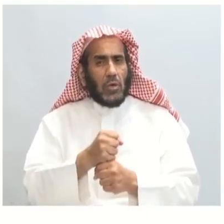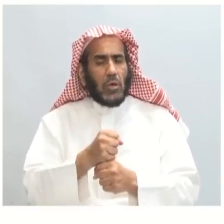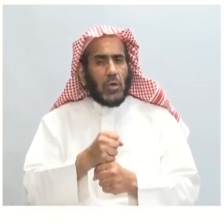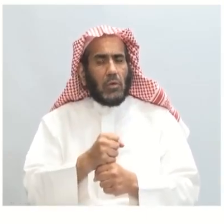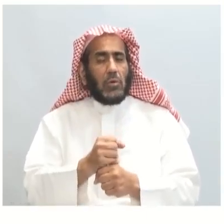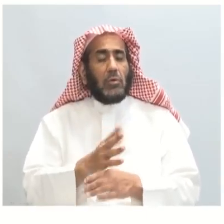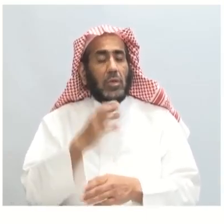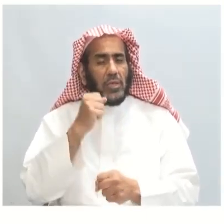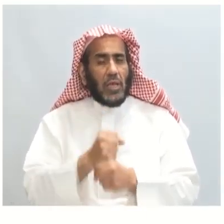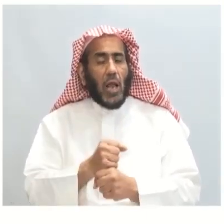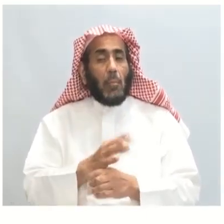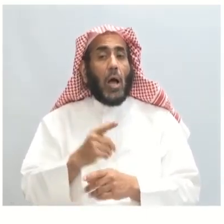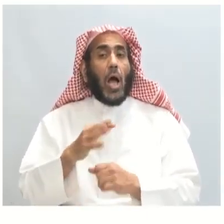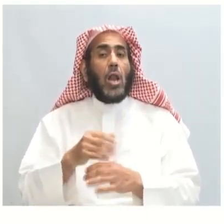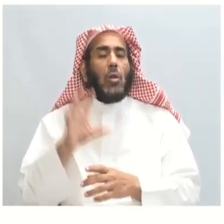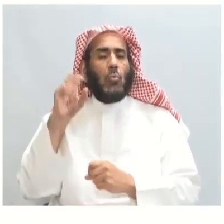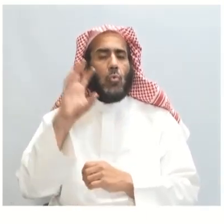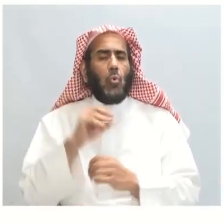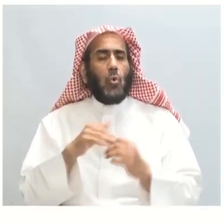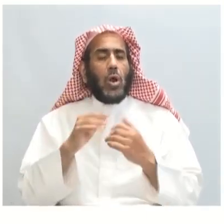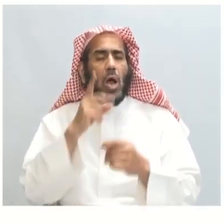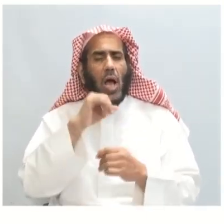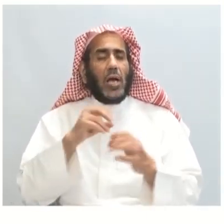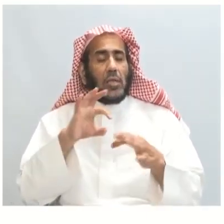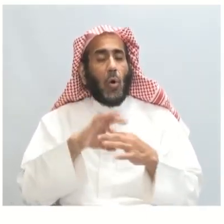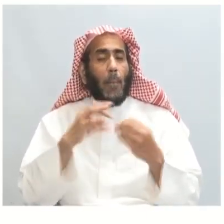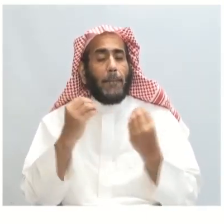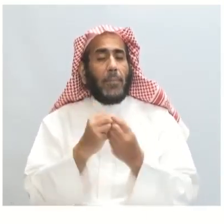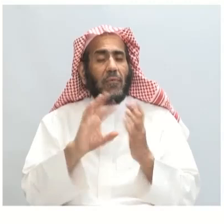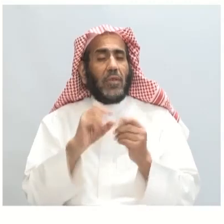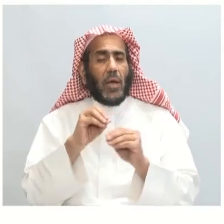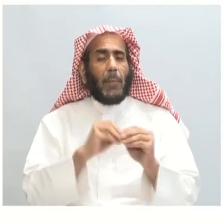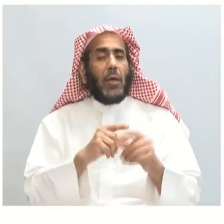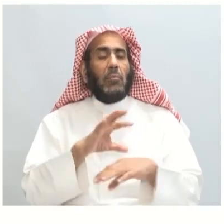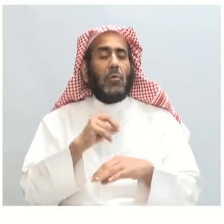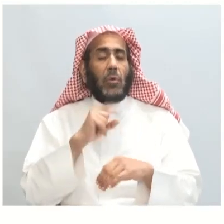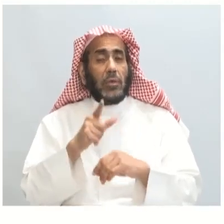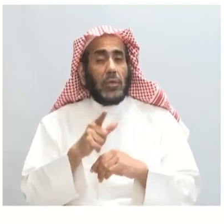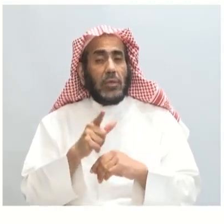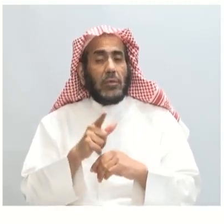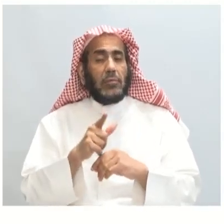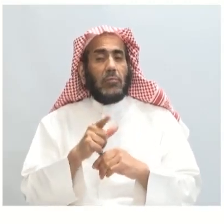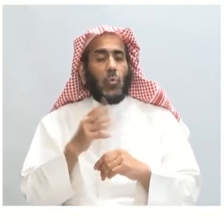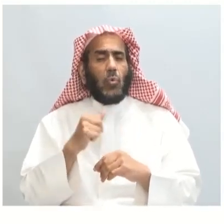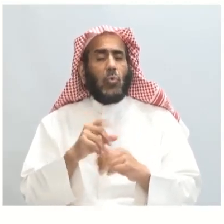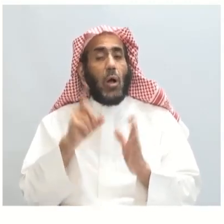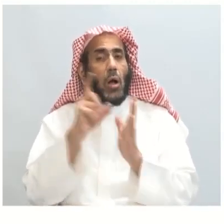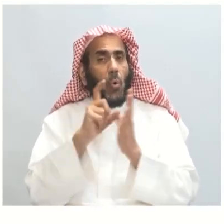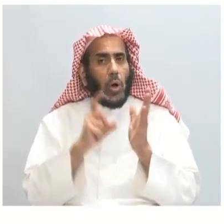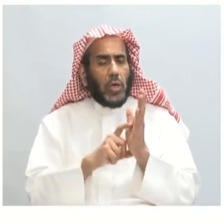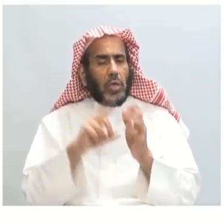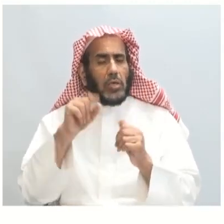لسلامه المروريه اتعاون مع مجموعه في ذكر بعض منها فقلنا اننا هناك قوانين